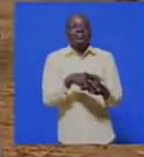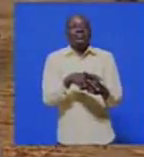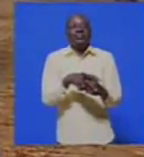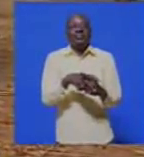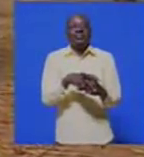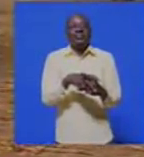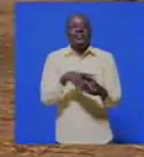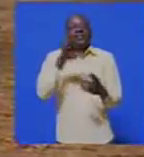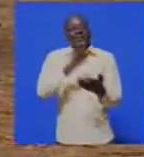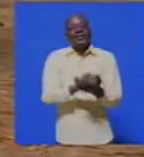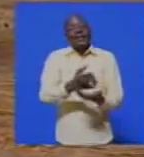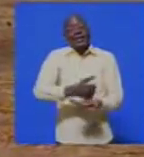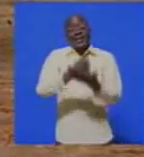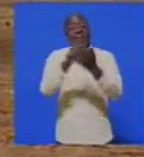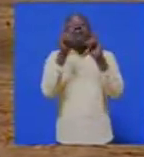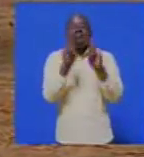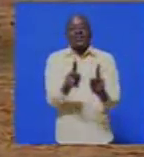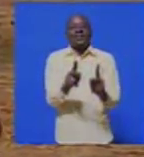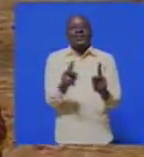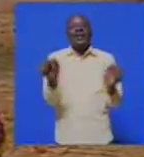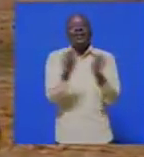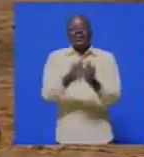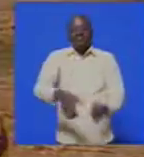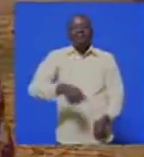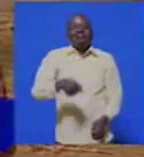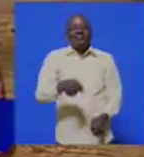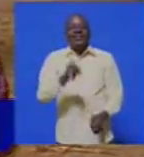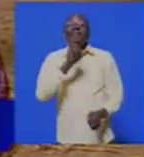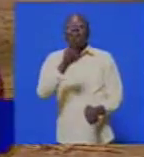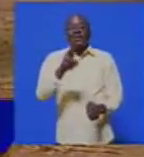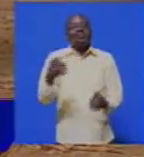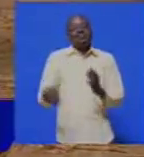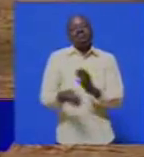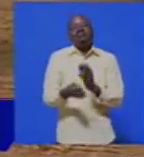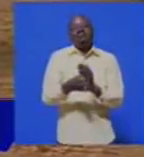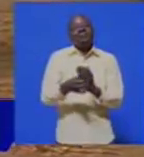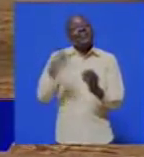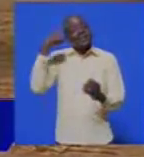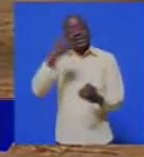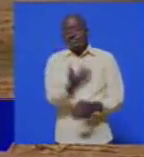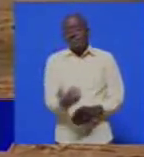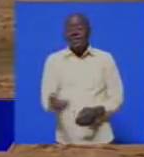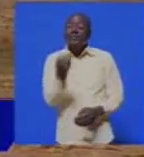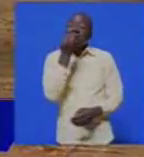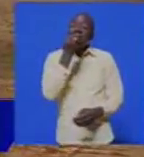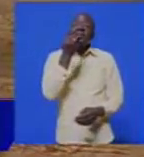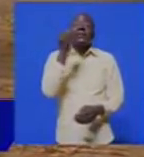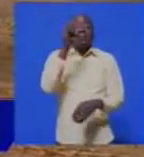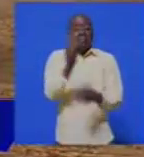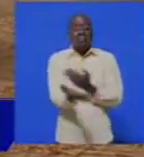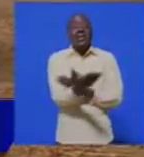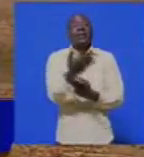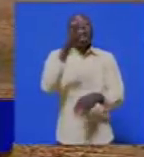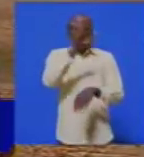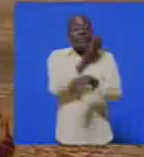C'est ça, aider quelqu'un. Avec ce sac, je vais vraiment économiser. Les enfants mangeront matin et soir, et nous les grands,